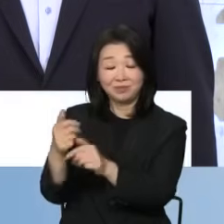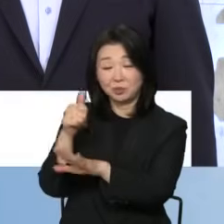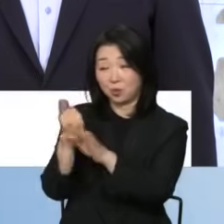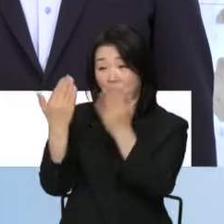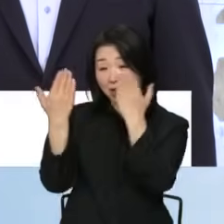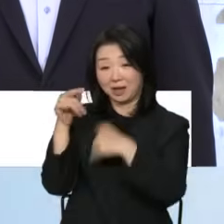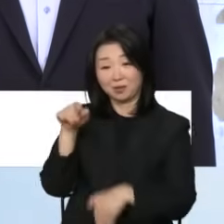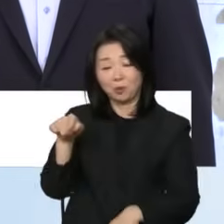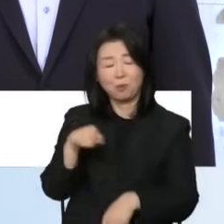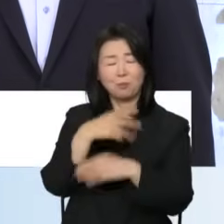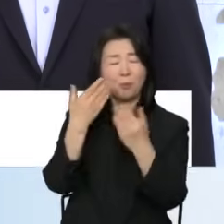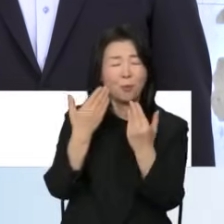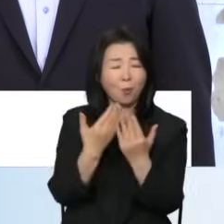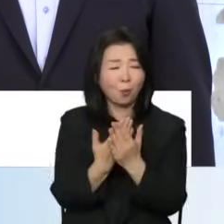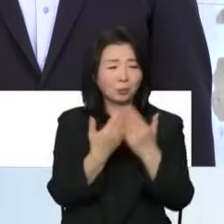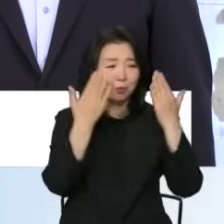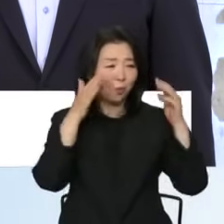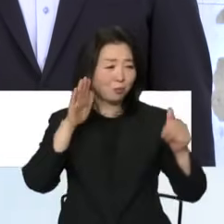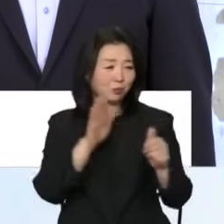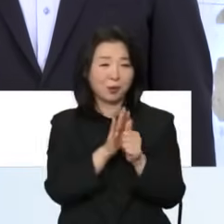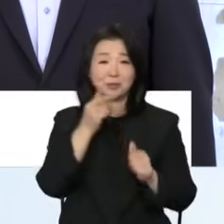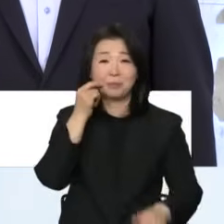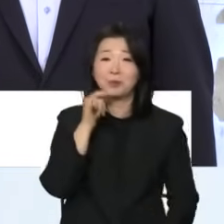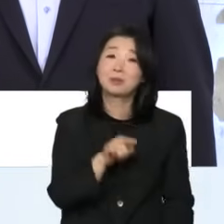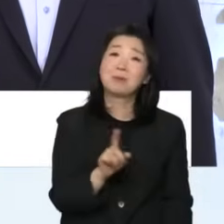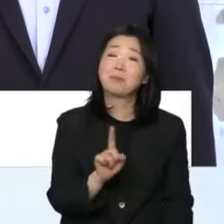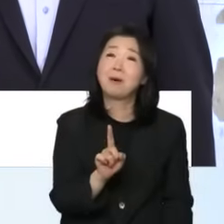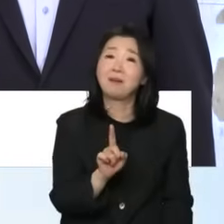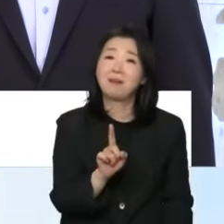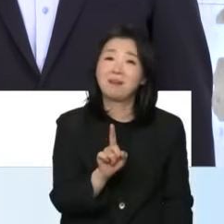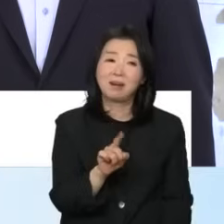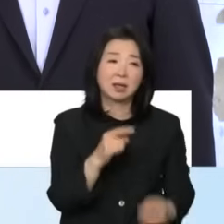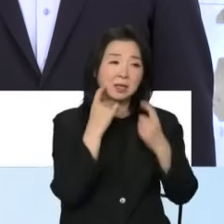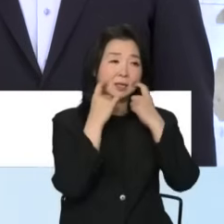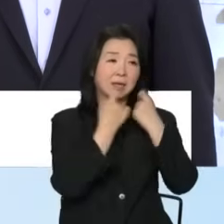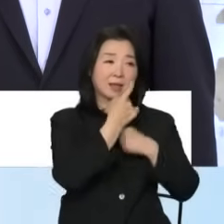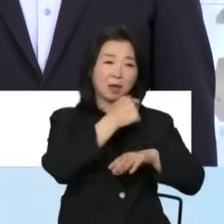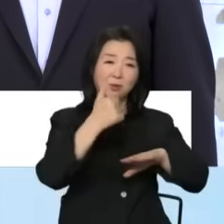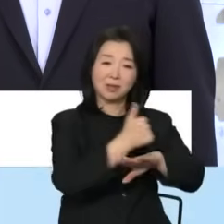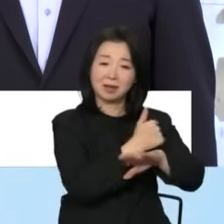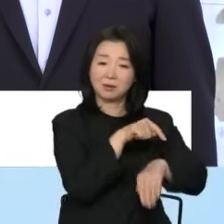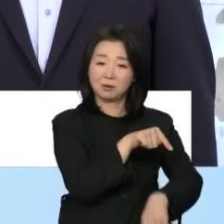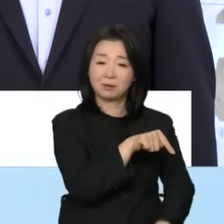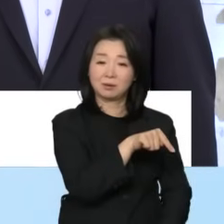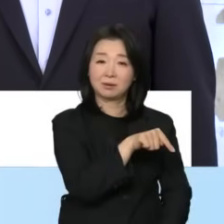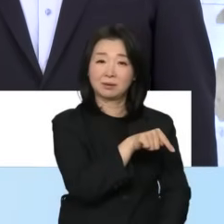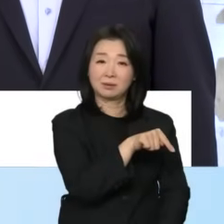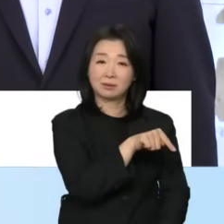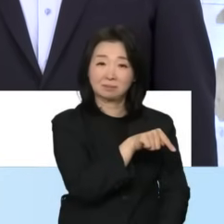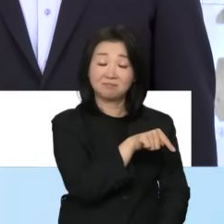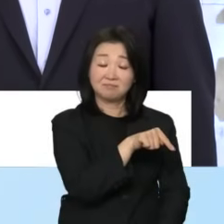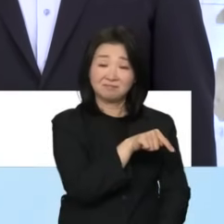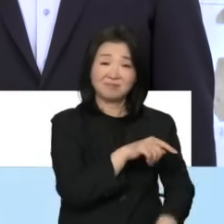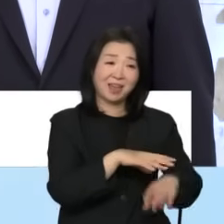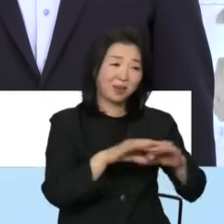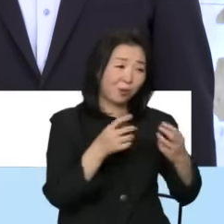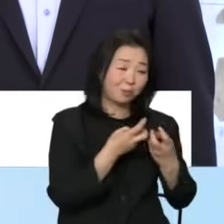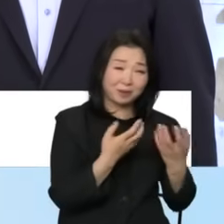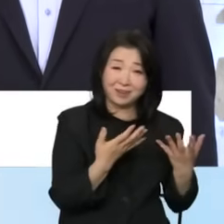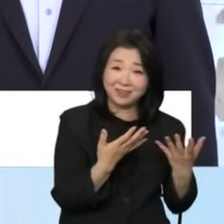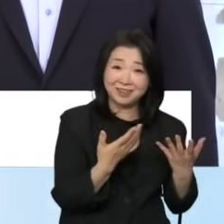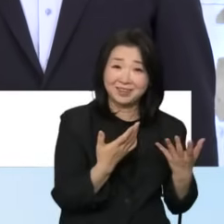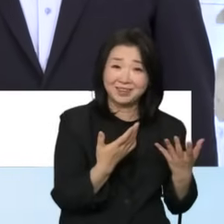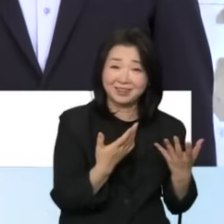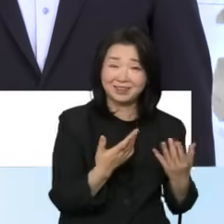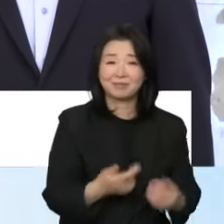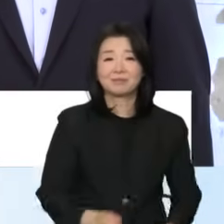학교에서 다 해주지 못하는 여러 교육적 수요는 사교육을 통해서 이제 해결할 수밖에 없는 이런 상황이었죠.